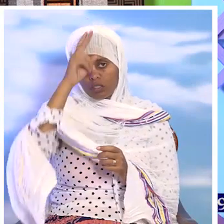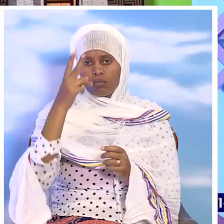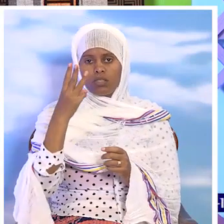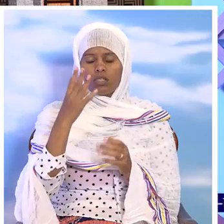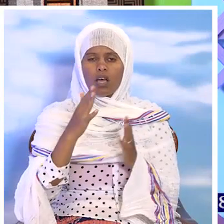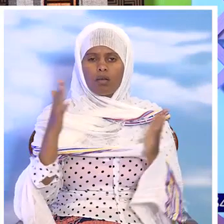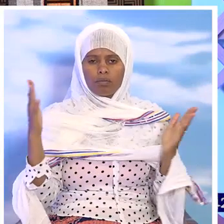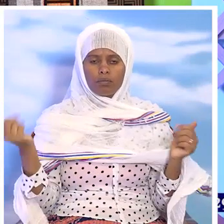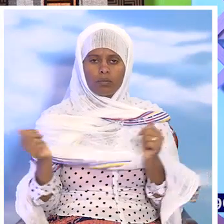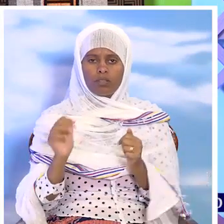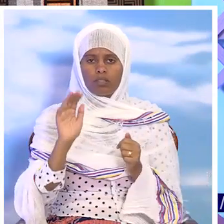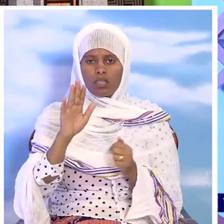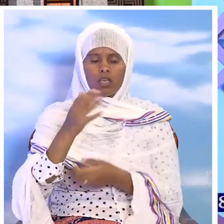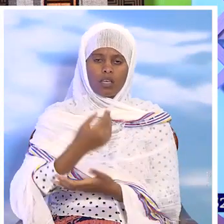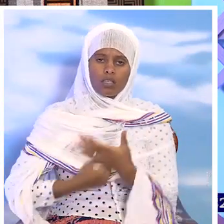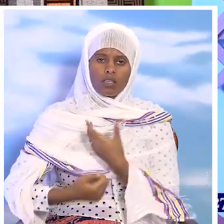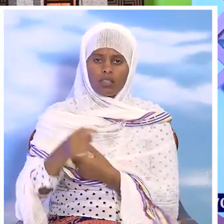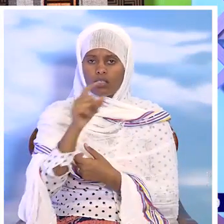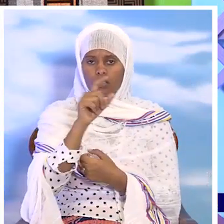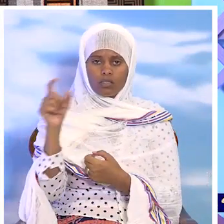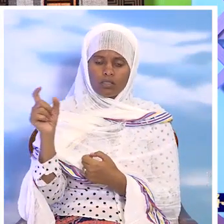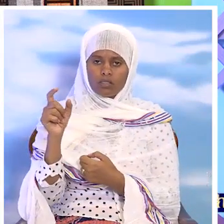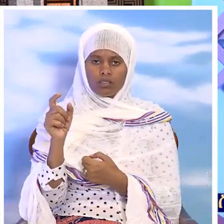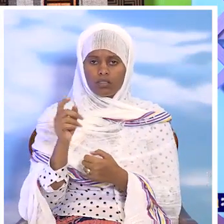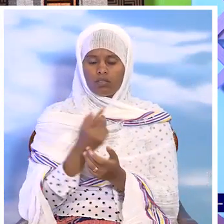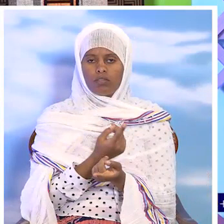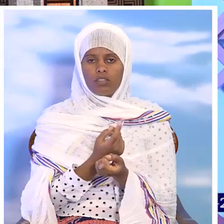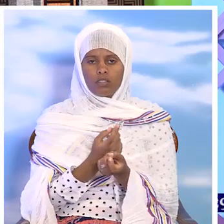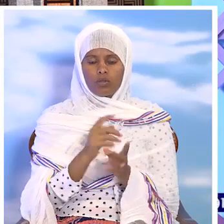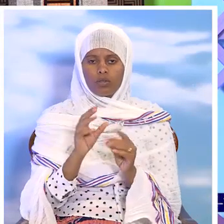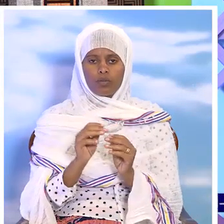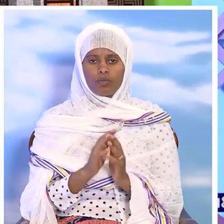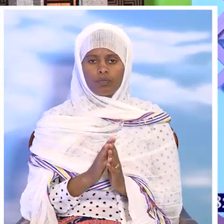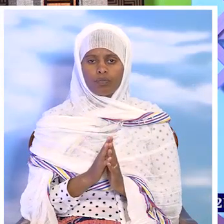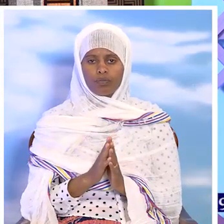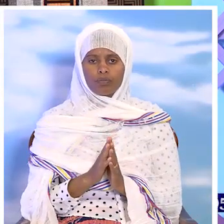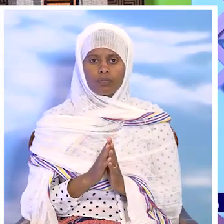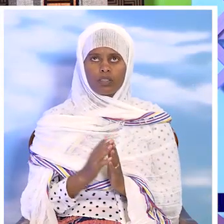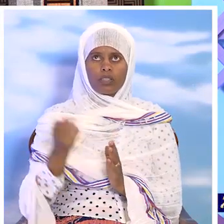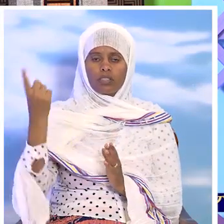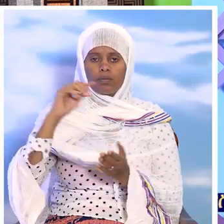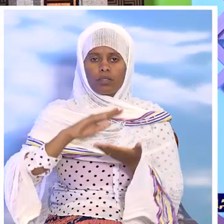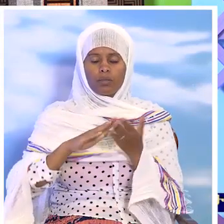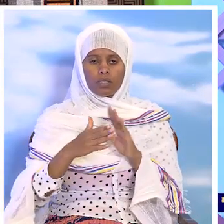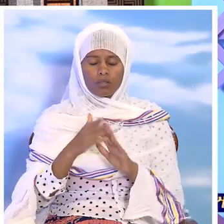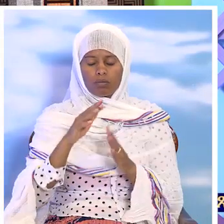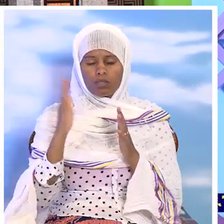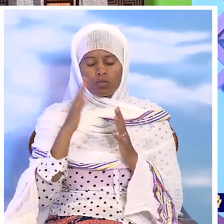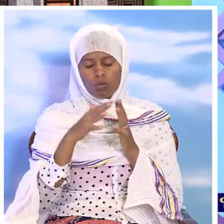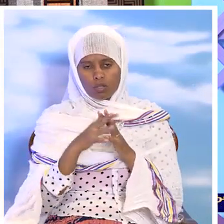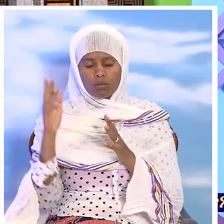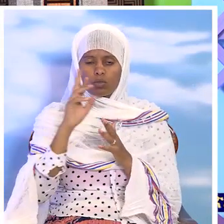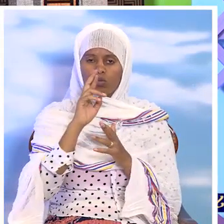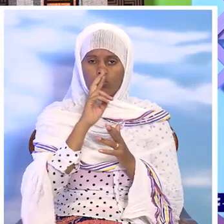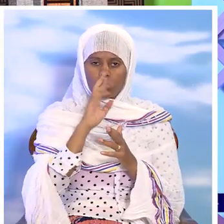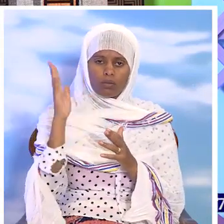ዓበይቲ ናይ ሓጢኣት ኣርእስቲ ፈቲንዎ እዩ ማለት እዩ። ምእመናን ናይ እግዚኣብሄር ቤተሰብ ኣብ ግዜ ፀሎትና፣ ኣብ ግዜ ፆምና፣